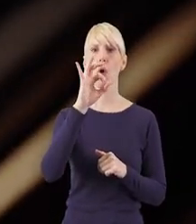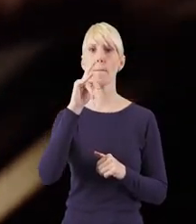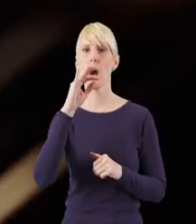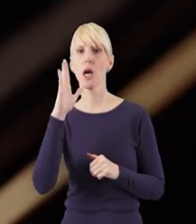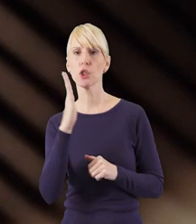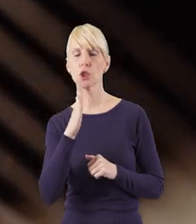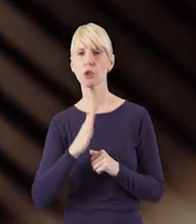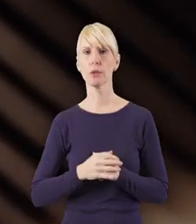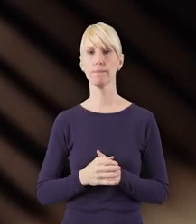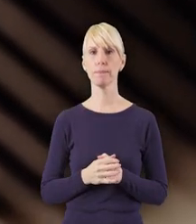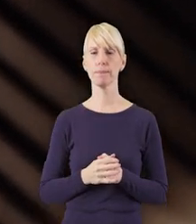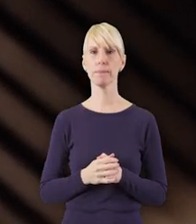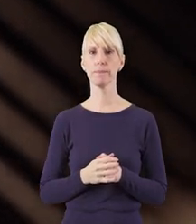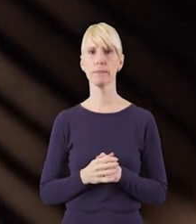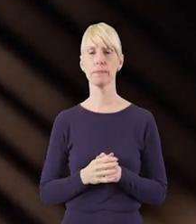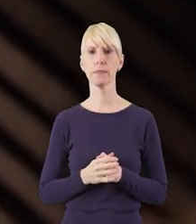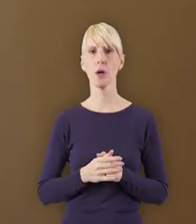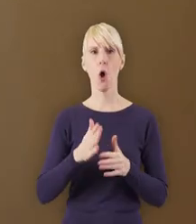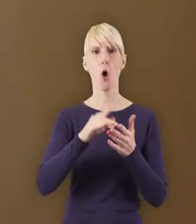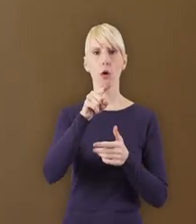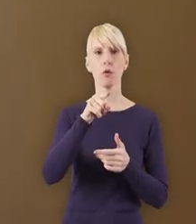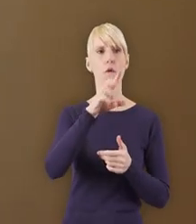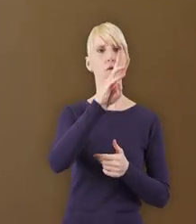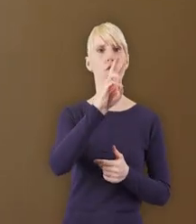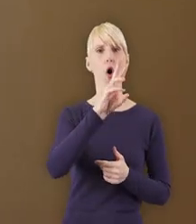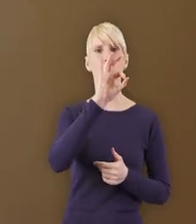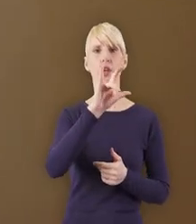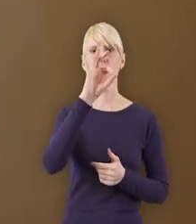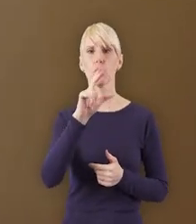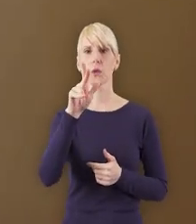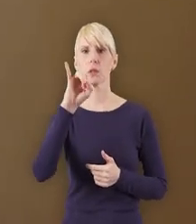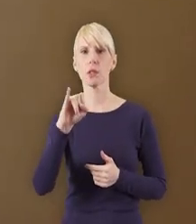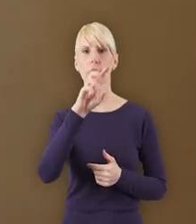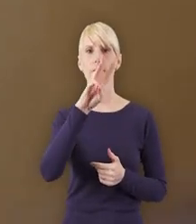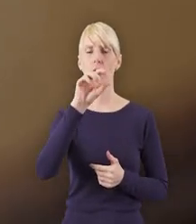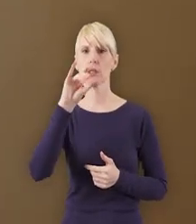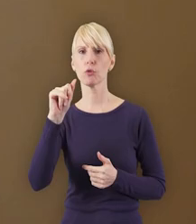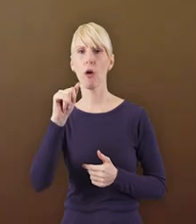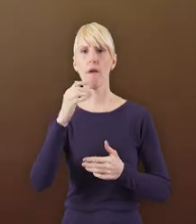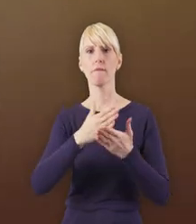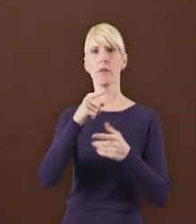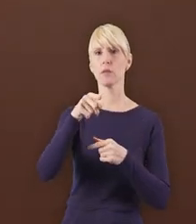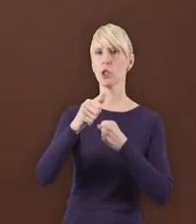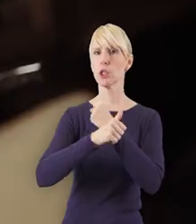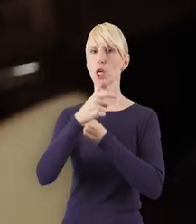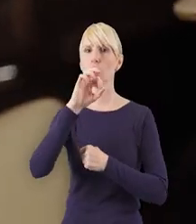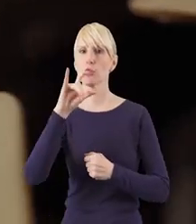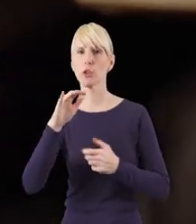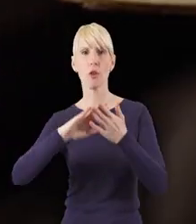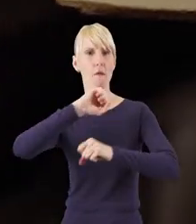herbuodrowąż. Polityk i działacz społeczny. Wojewódzki Wadzław. Inżynier. Wiceprezydent Łódzki.